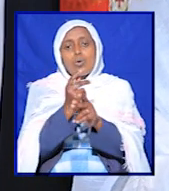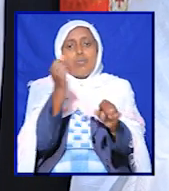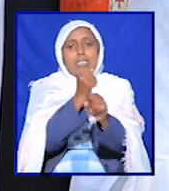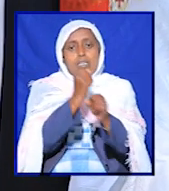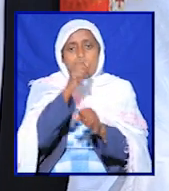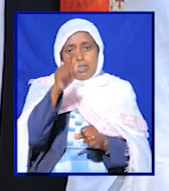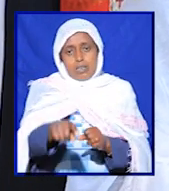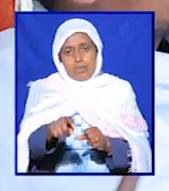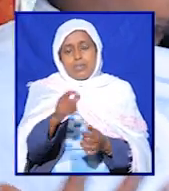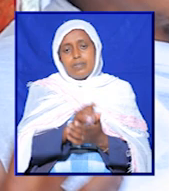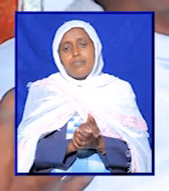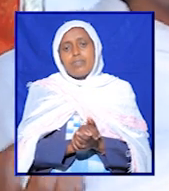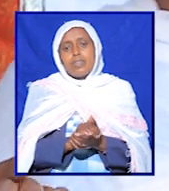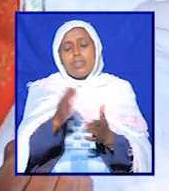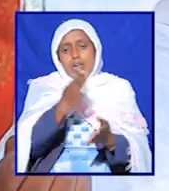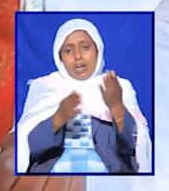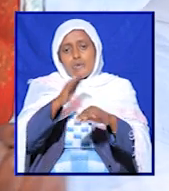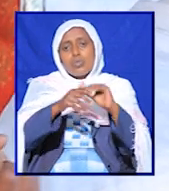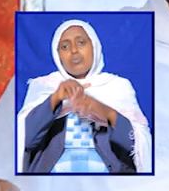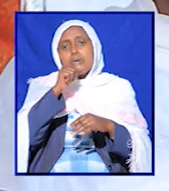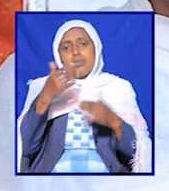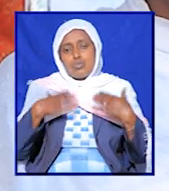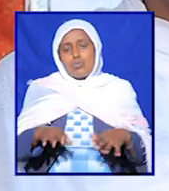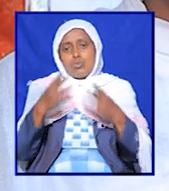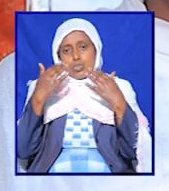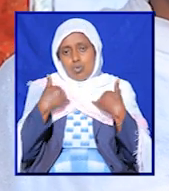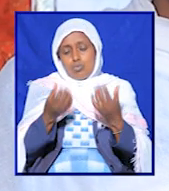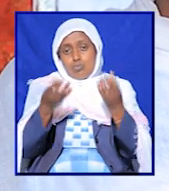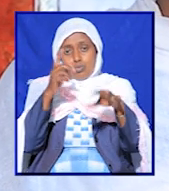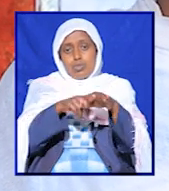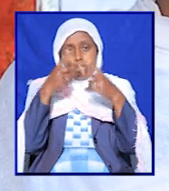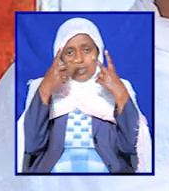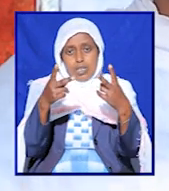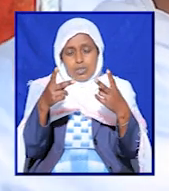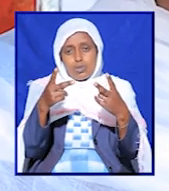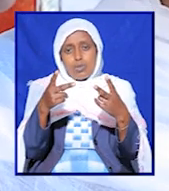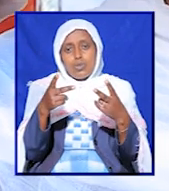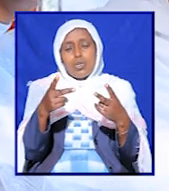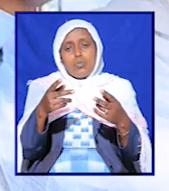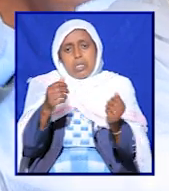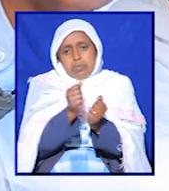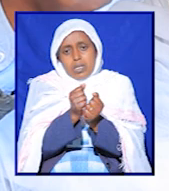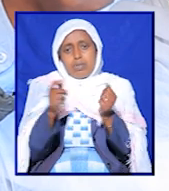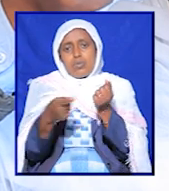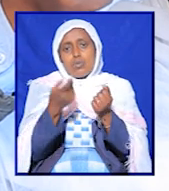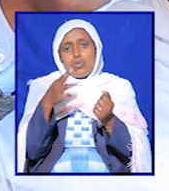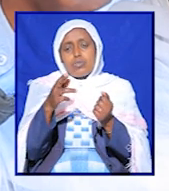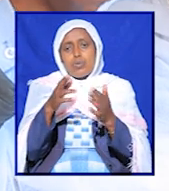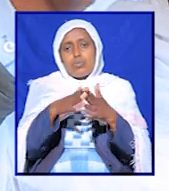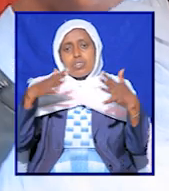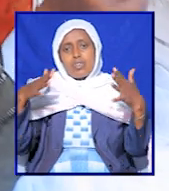ጠብቆ መሰራት አለበት። ለአገልግሎት የሚያመቹ ልብሶች አሉ። አሁን ብዙ ጊዜ የምናያቸው እንዲህ ሲሉ ሊያጣብቃቸው